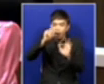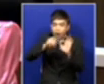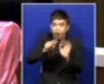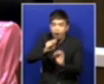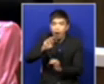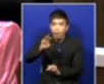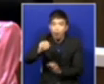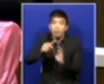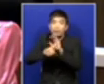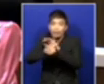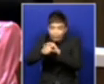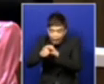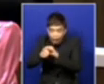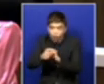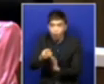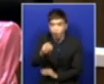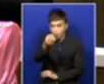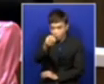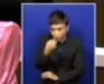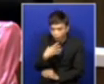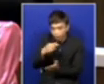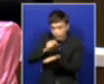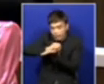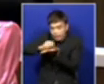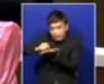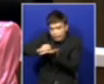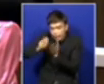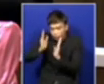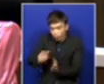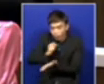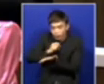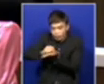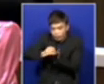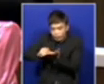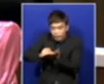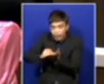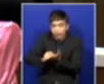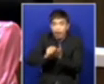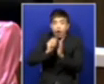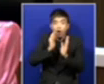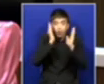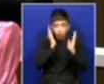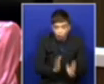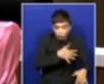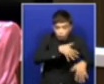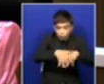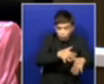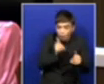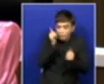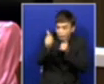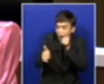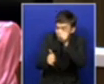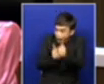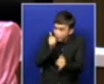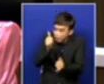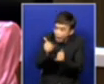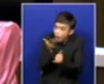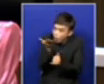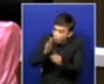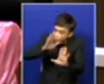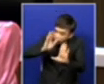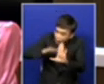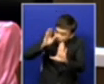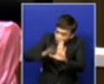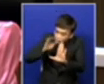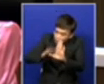วลที่ใช้เจ้าหน้าที่มานั่งเขียนเนี่ยคนไปยื่นขอทั้งหมดนี่ท่านประธานครับ 3เดือนเนี่ยนะเป็นระบบที่พิสู